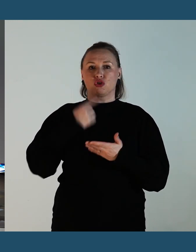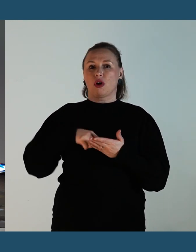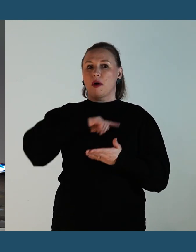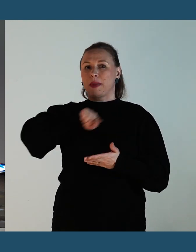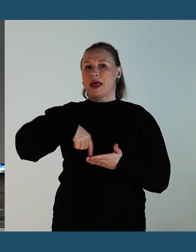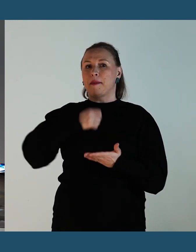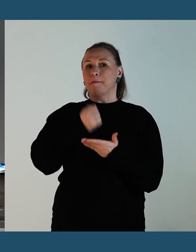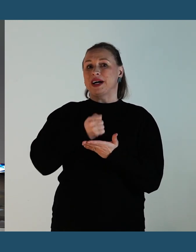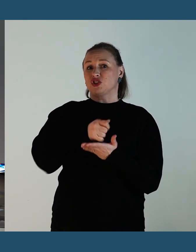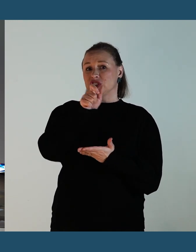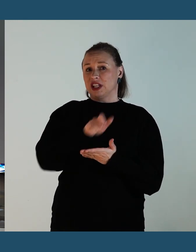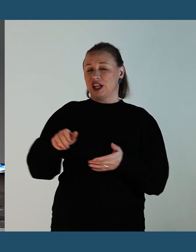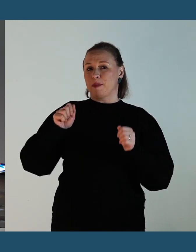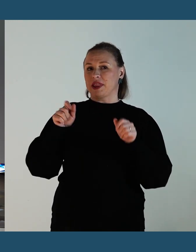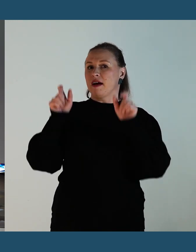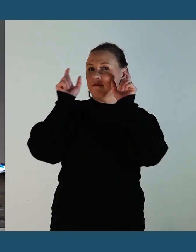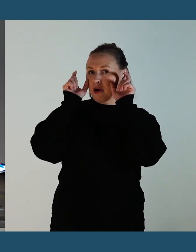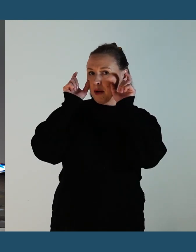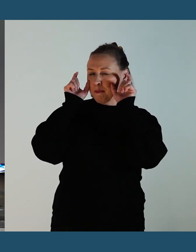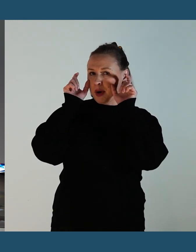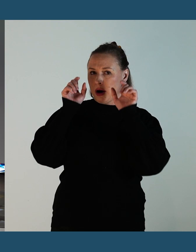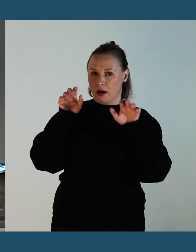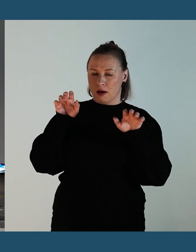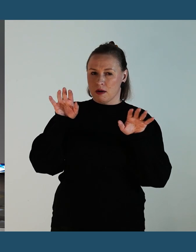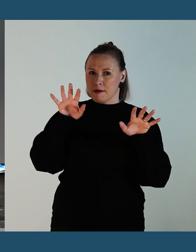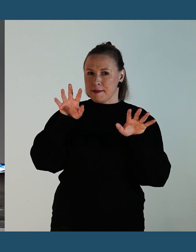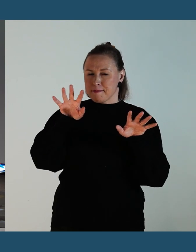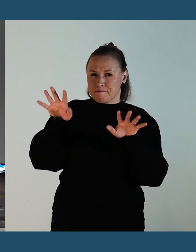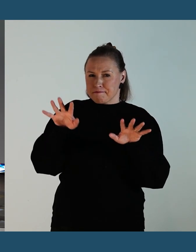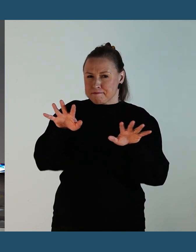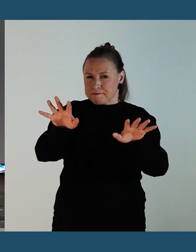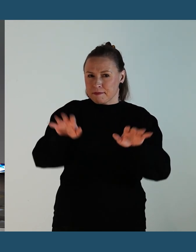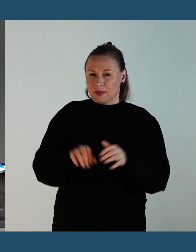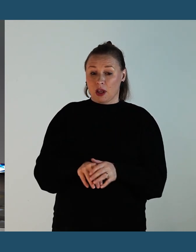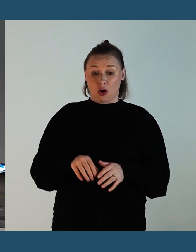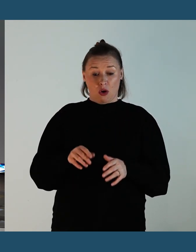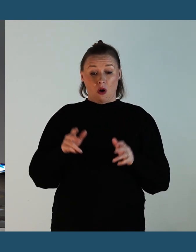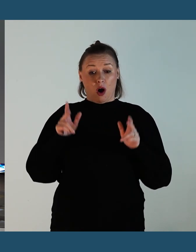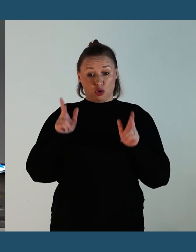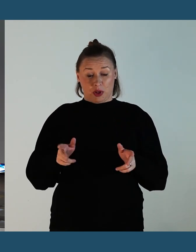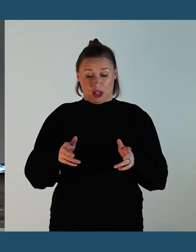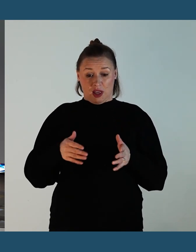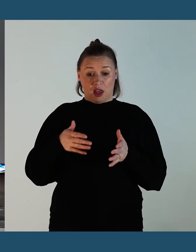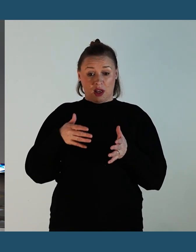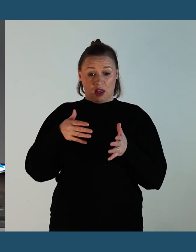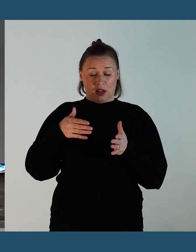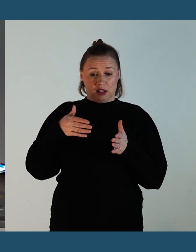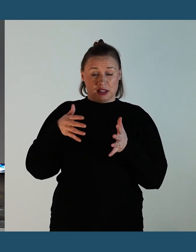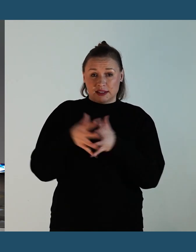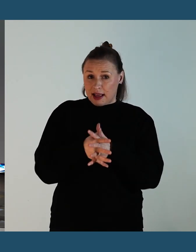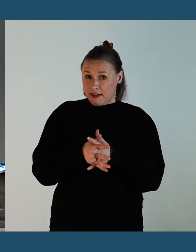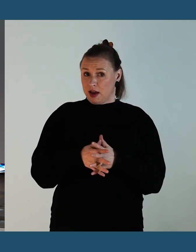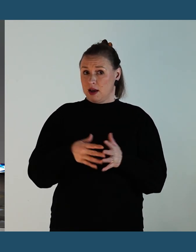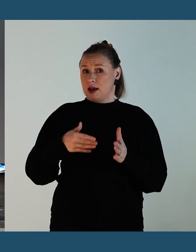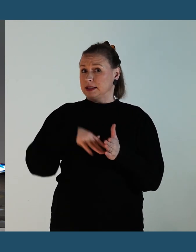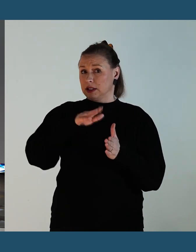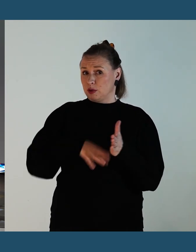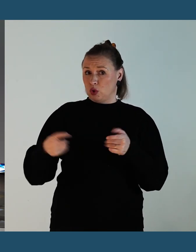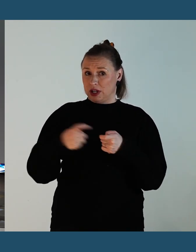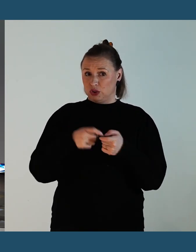että joskus voi olla, että ihan ilmiselvissä esteettömyyteen liittyvissä asioissa niin me ei välttämättä pyydetä sitä